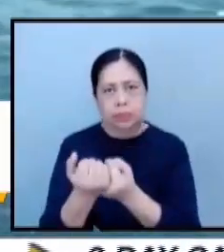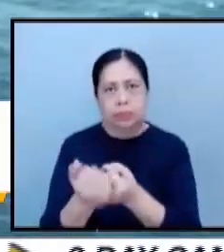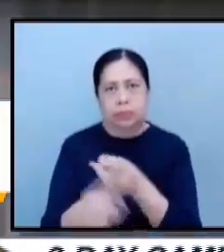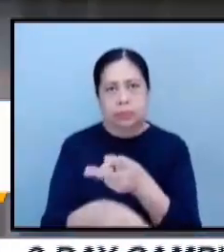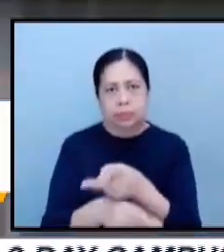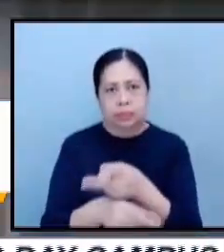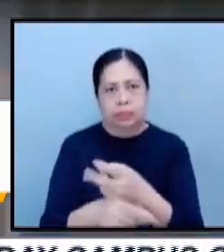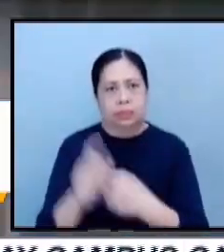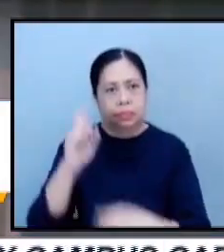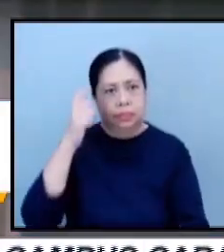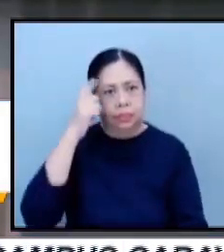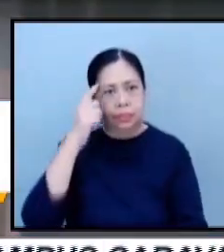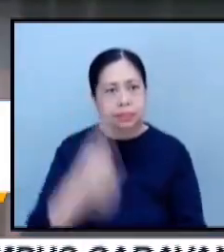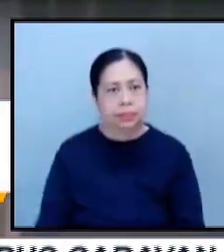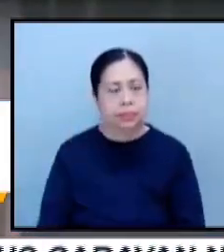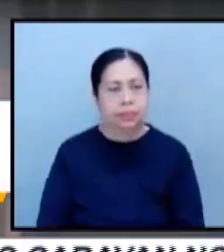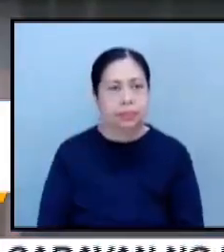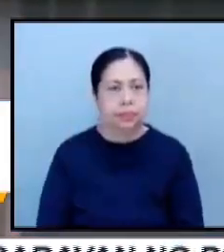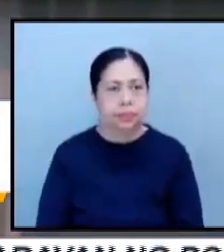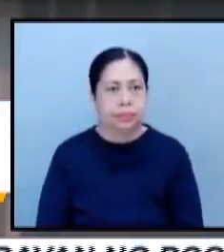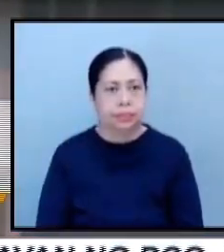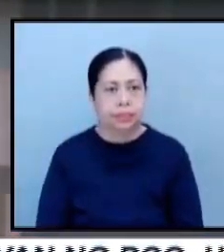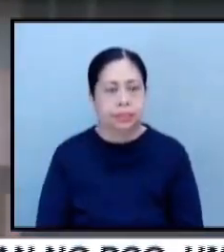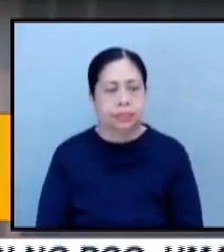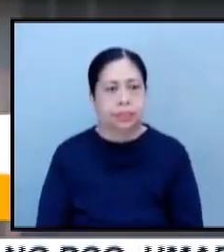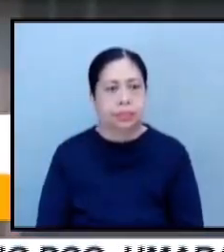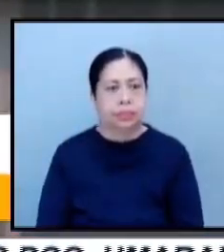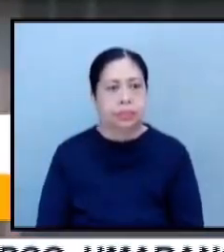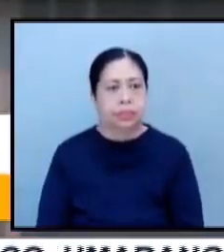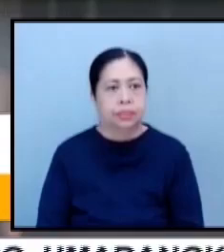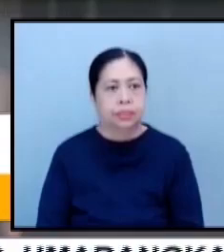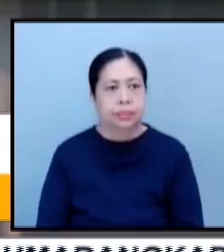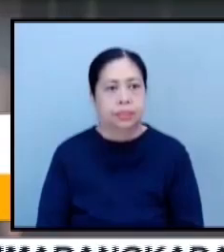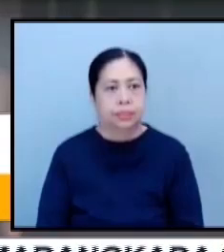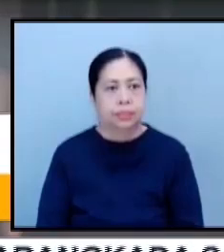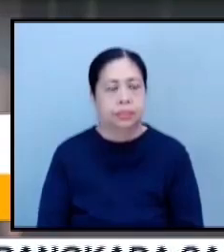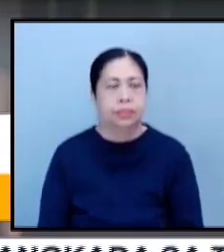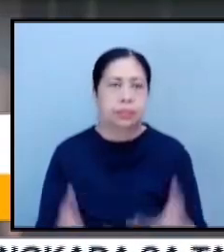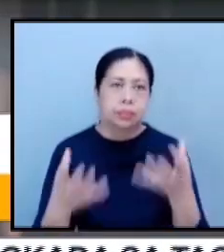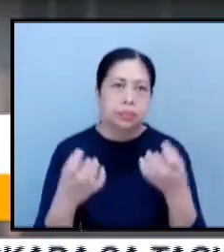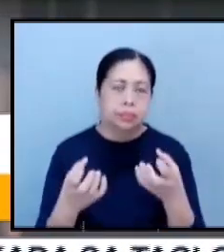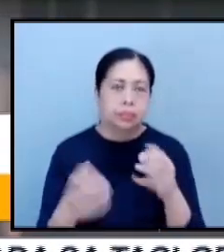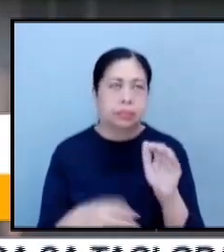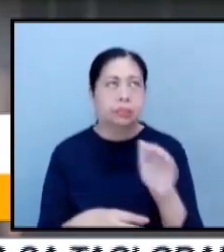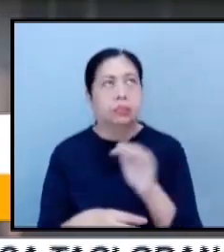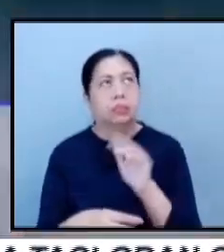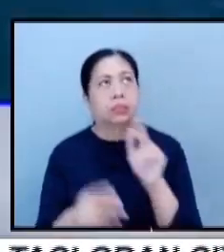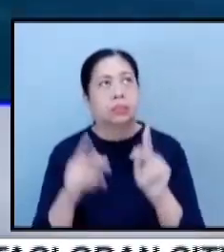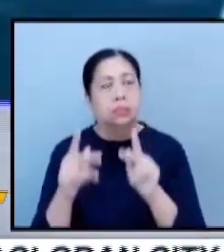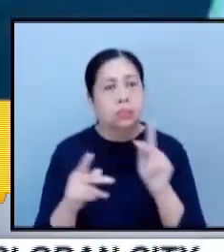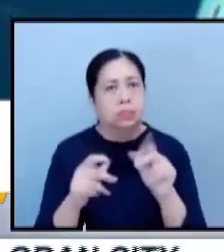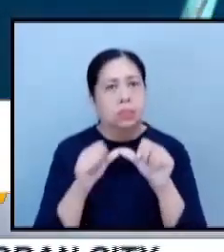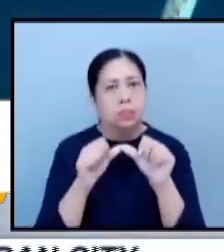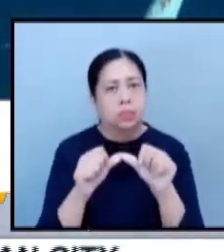pamahalaan. Gusto nating manawagan sa ating mga kababayang mangingisda. Tuloy-tuloy lang po